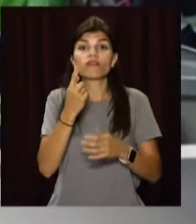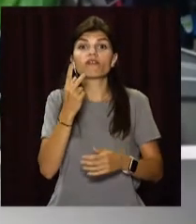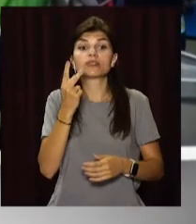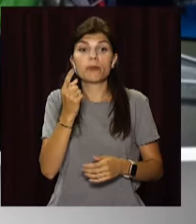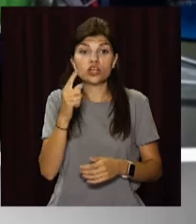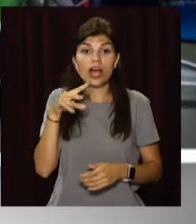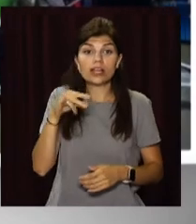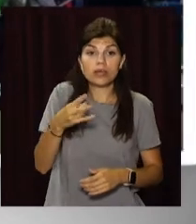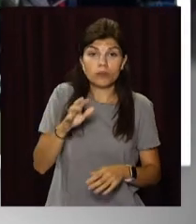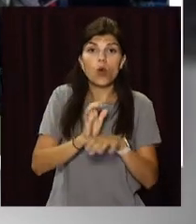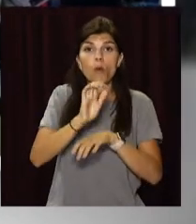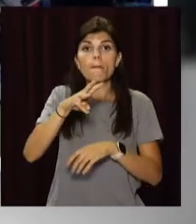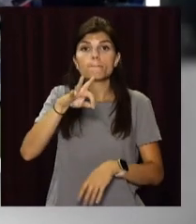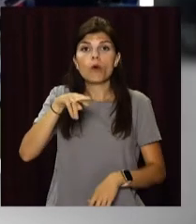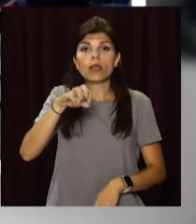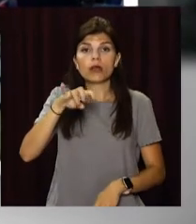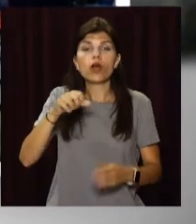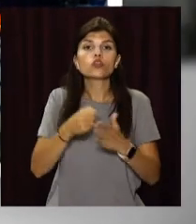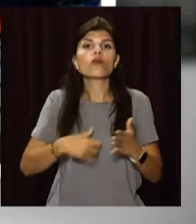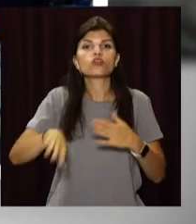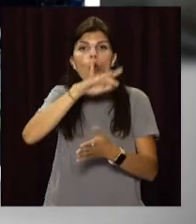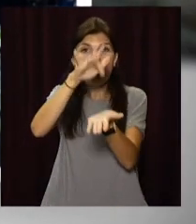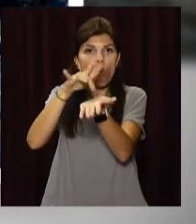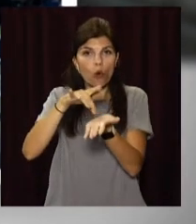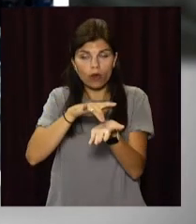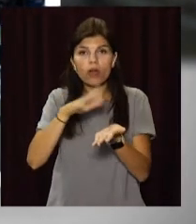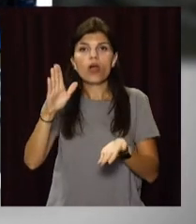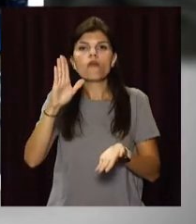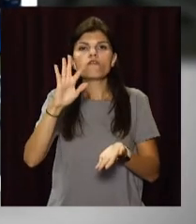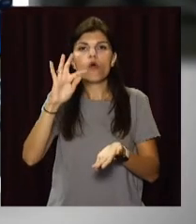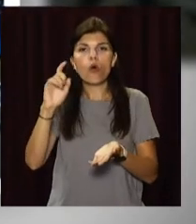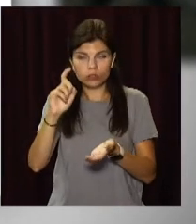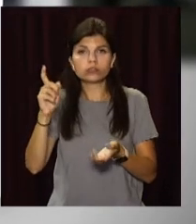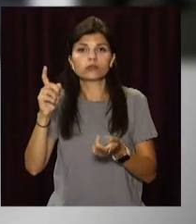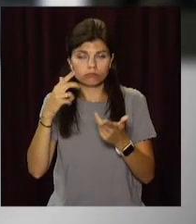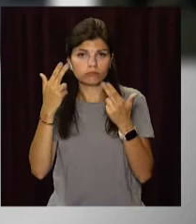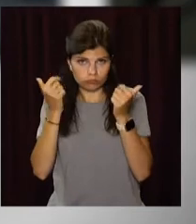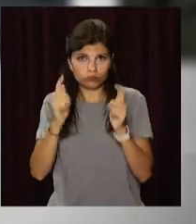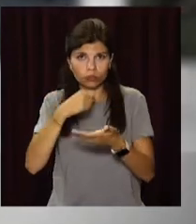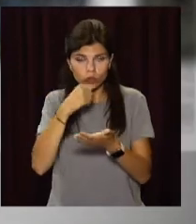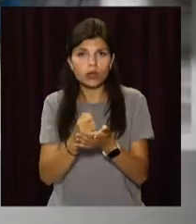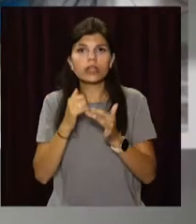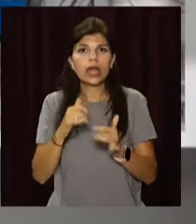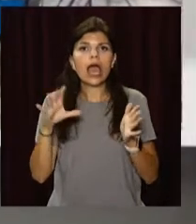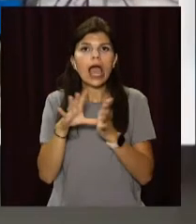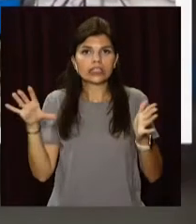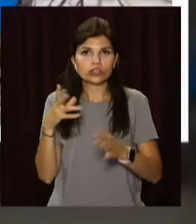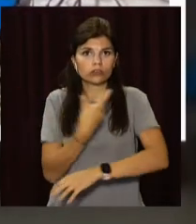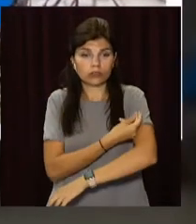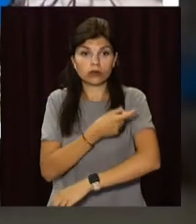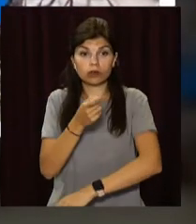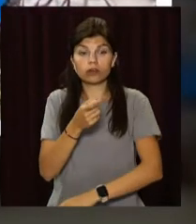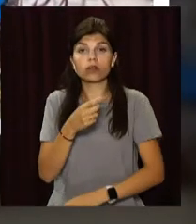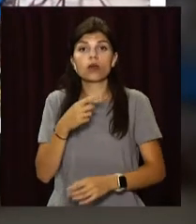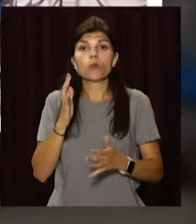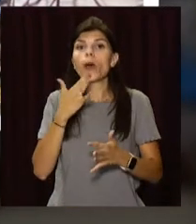«Модерну» доправлять в усі регіони України. Вакцина схвалена в ООС для екстреного застосування, тож після щеплення можна буде отримати